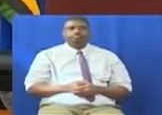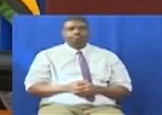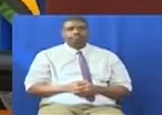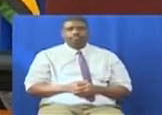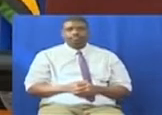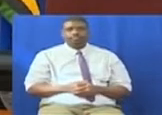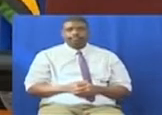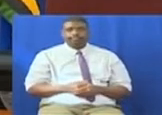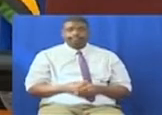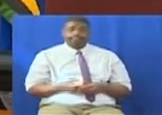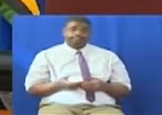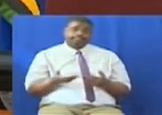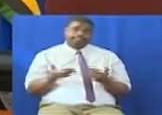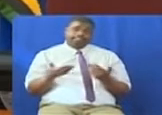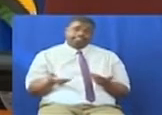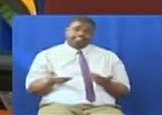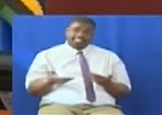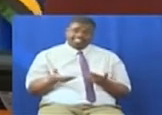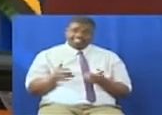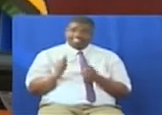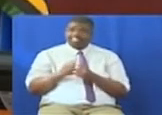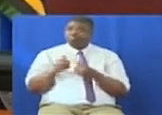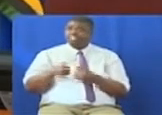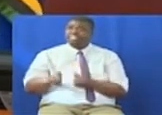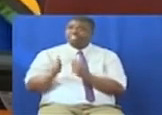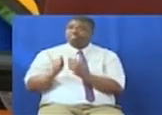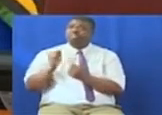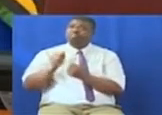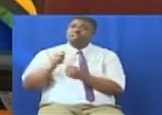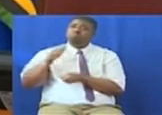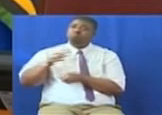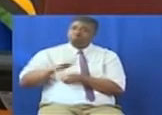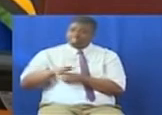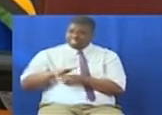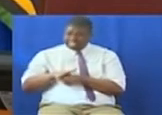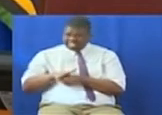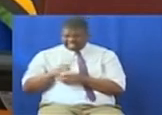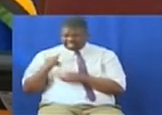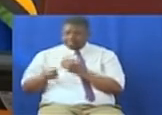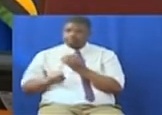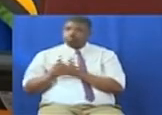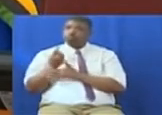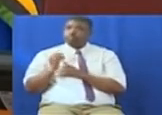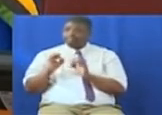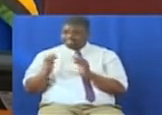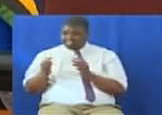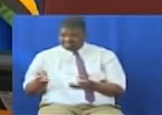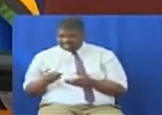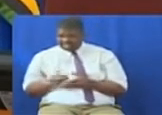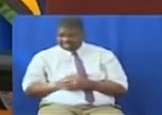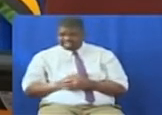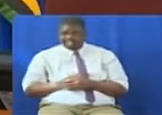Sasa kwa jambo lenyewe lina hadithi nyingi la jinsi lilivyotokea,